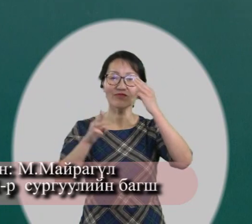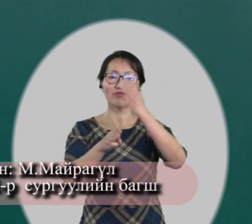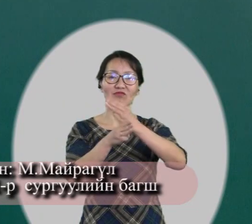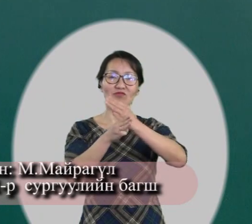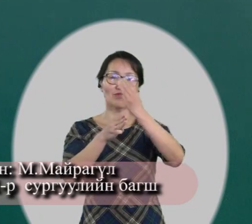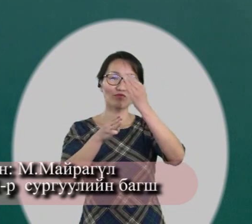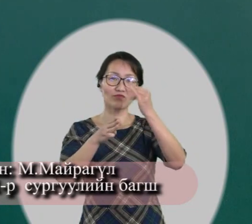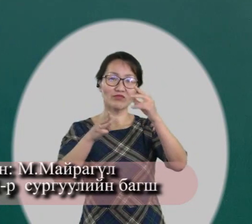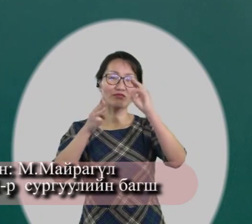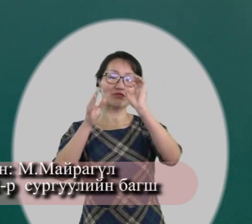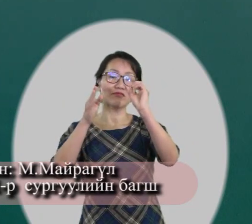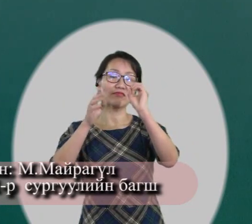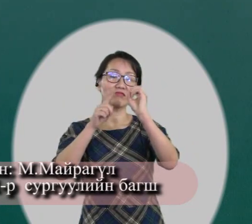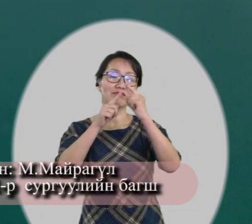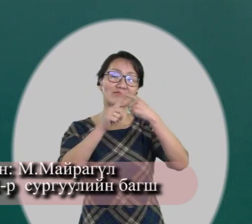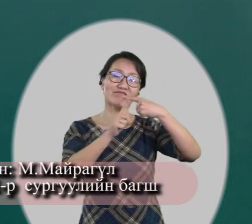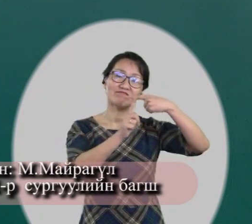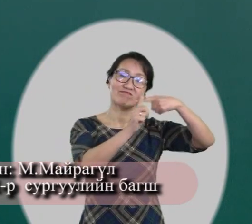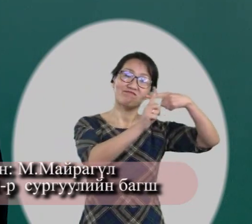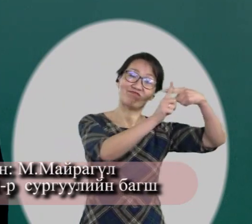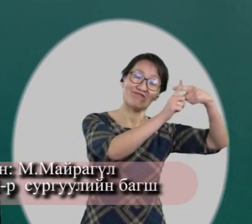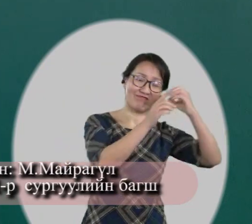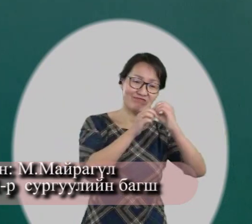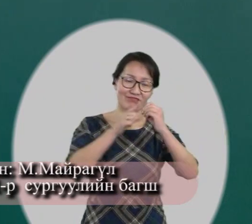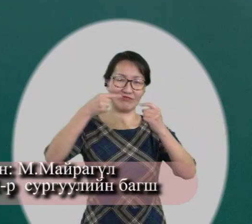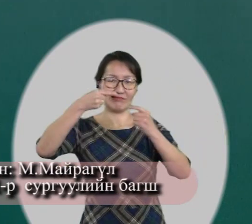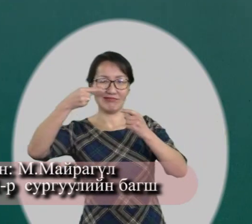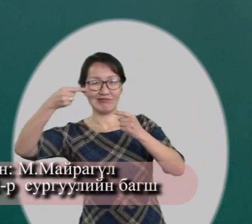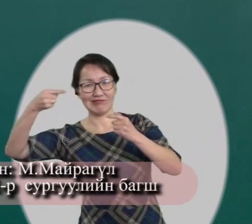бастап, бірмен арттырып, кемітіп, санау.